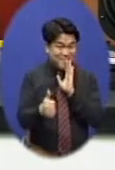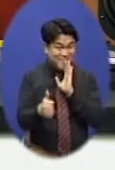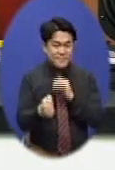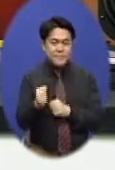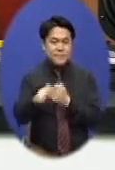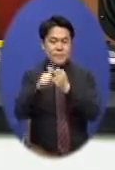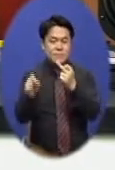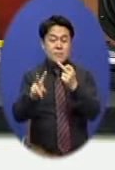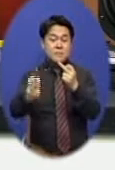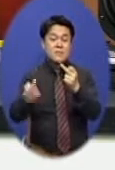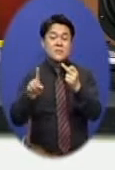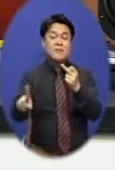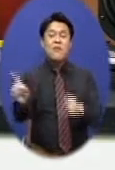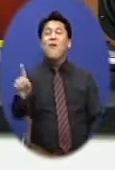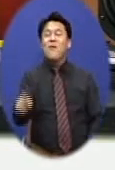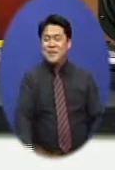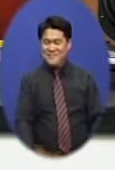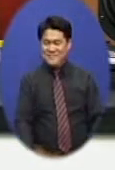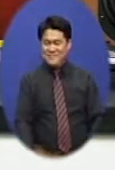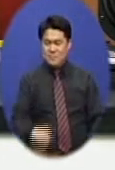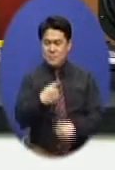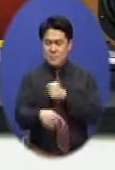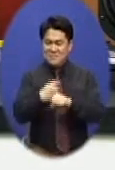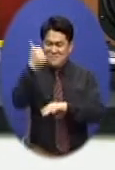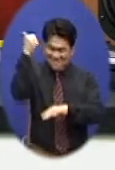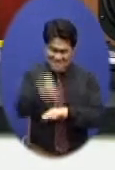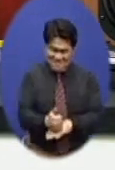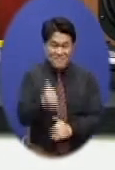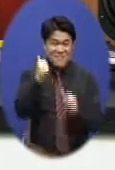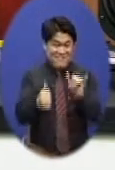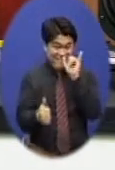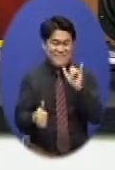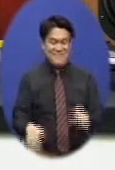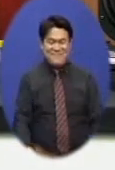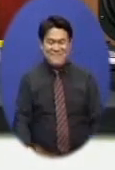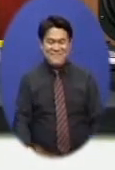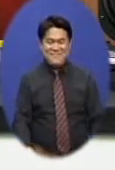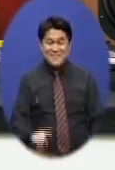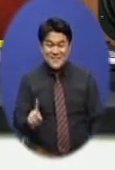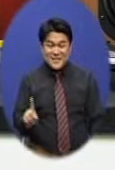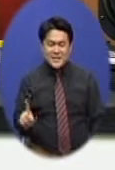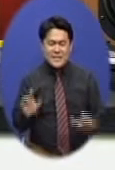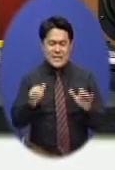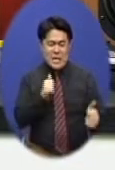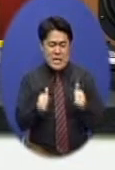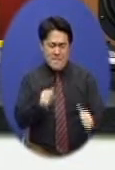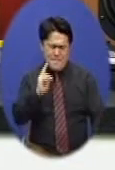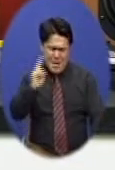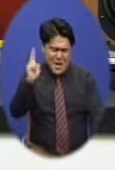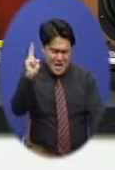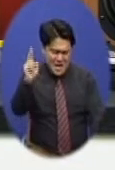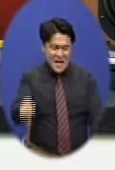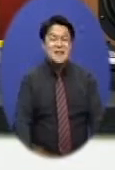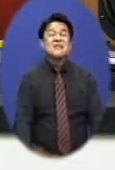그리고 12월 31일이 네. 연말 결선이 네. 있어가지고 그 어느 때보다 지금 경쟁이 치열하다고